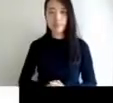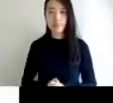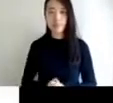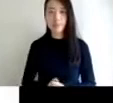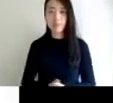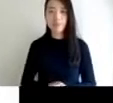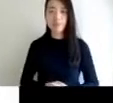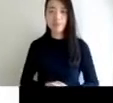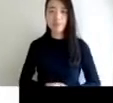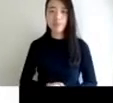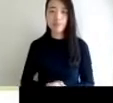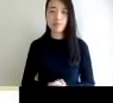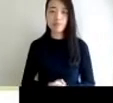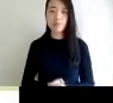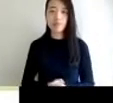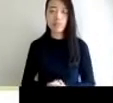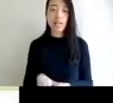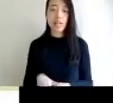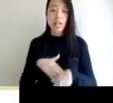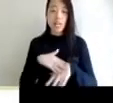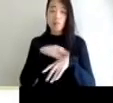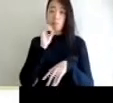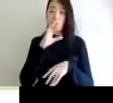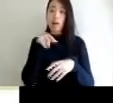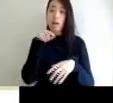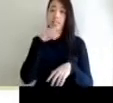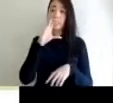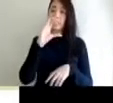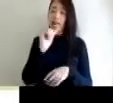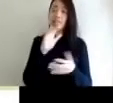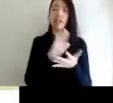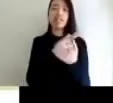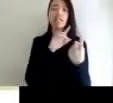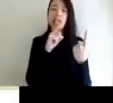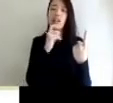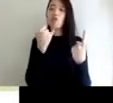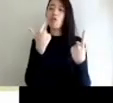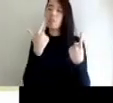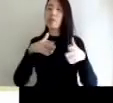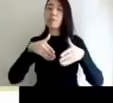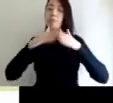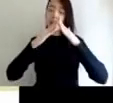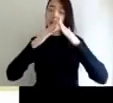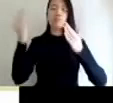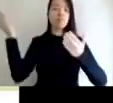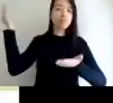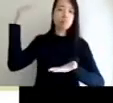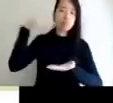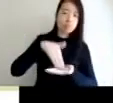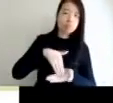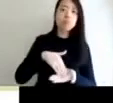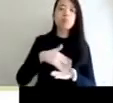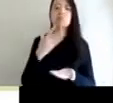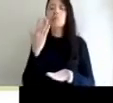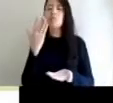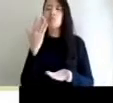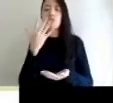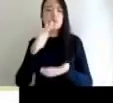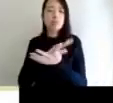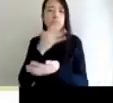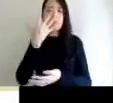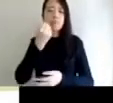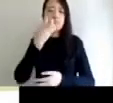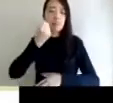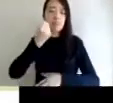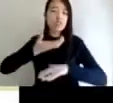系啦，咁头先讲到啦，我哋机构咧系1968年成立啦，咁去到而家咧已经超过50年嘅历史噶啦。咁